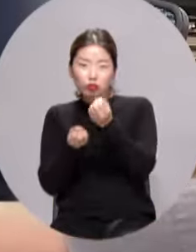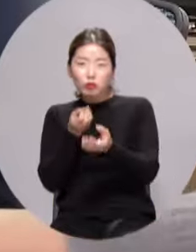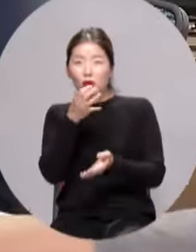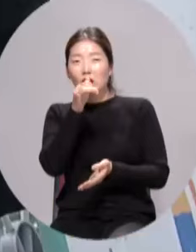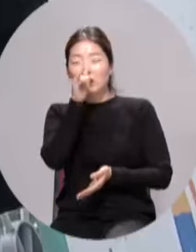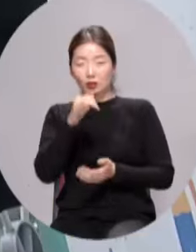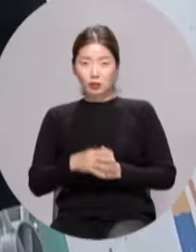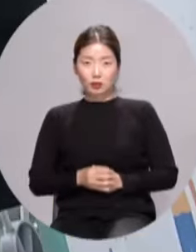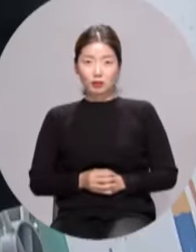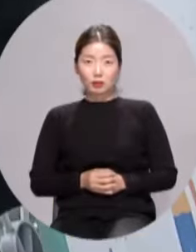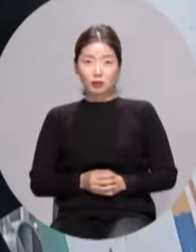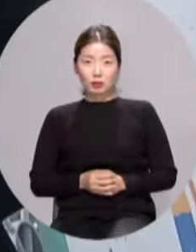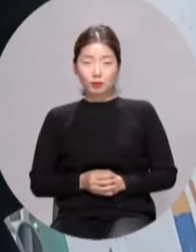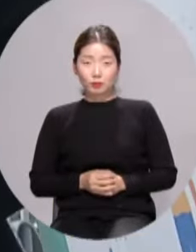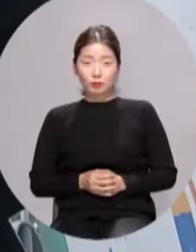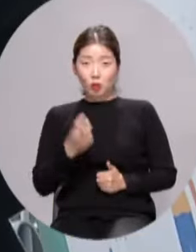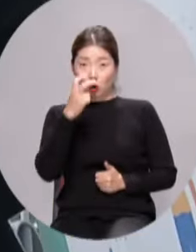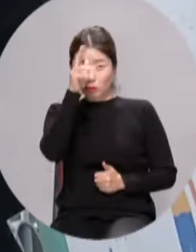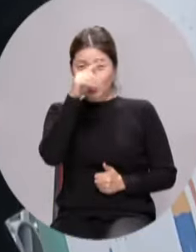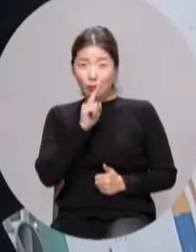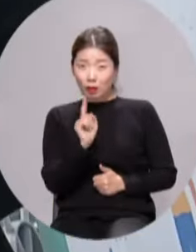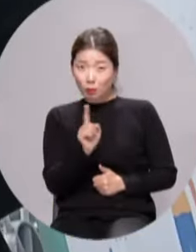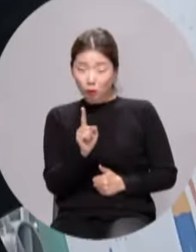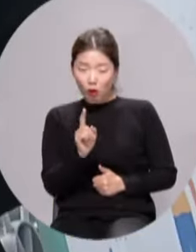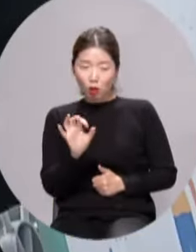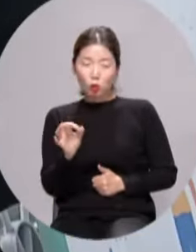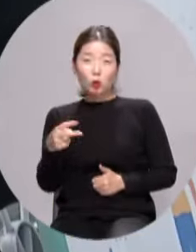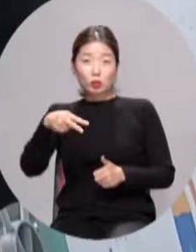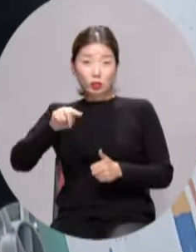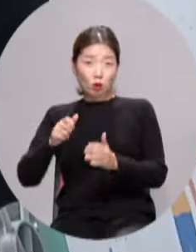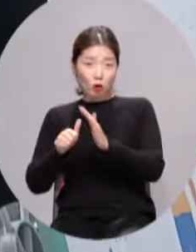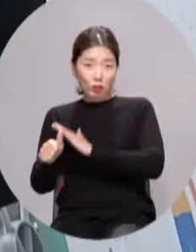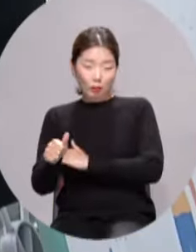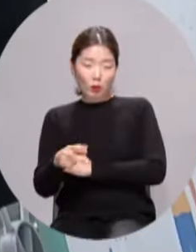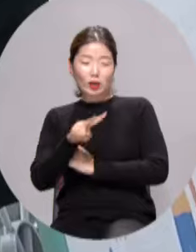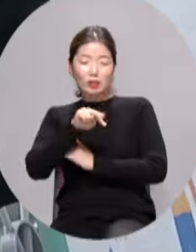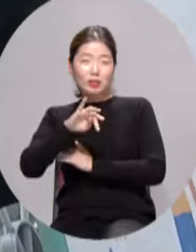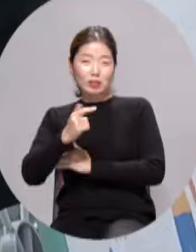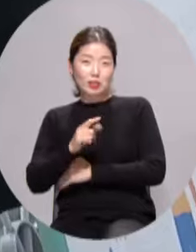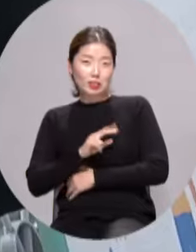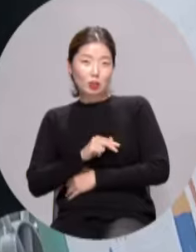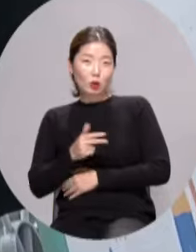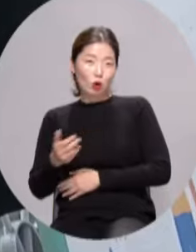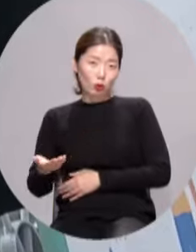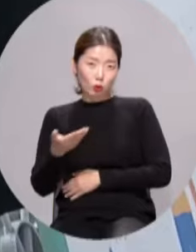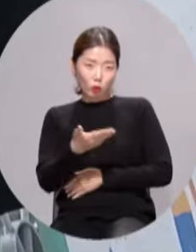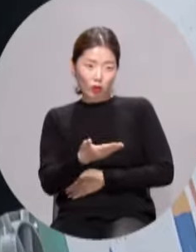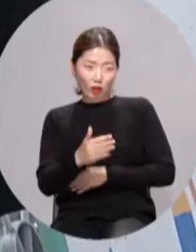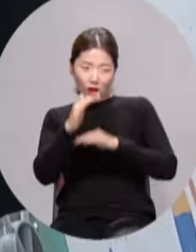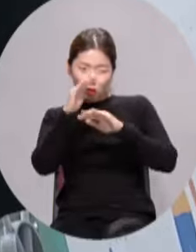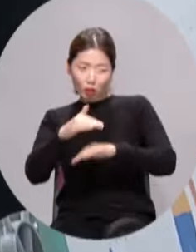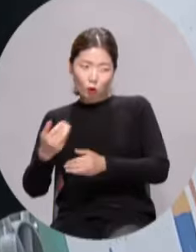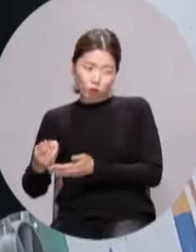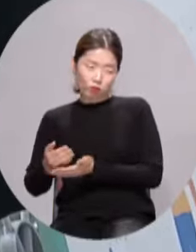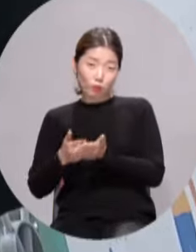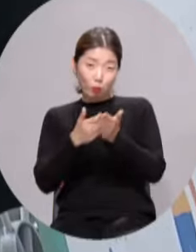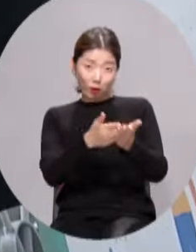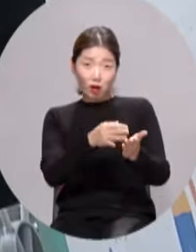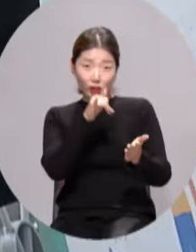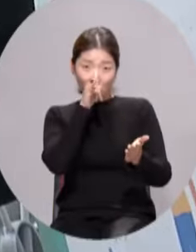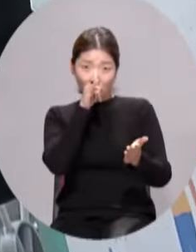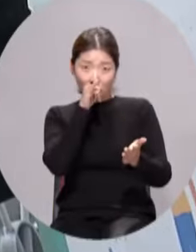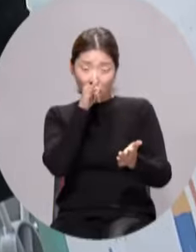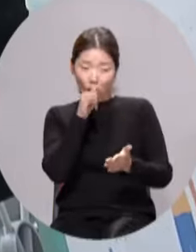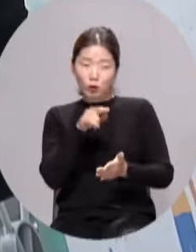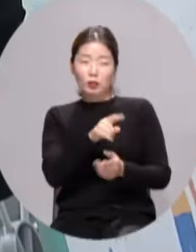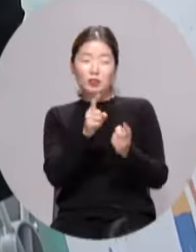때문입니다. 검찰에 따르면 로비 자금을 받은 서 대표가 신 의원에게 청탁성 보고를 했다는 진술을 확보해